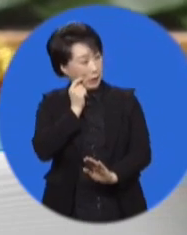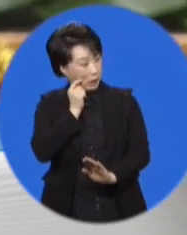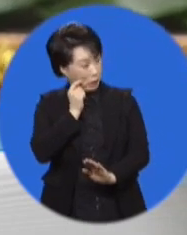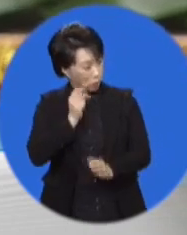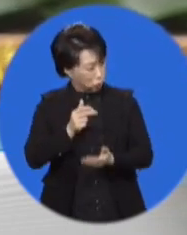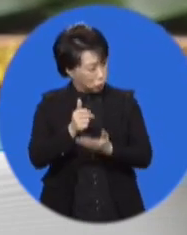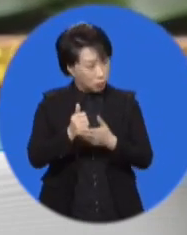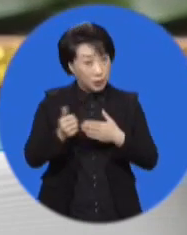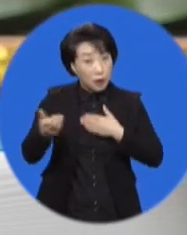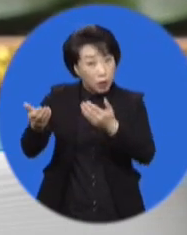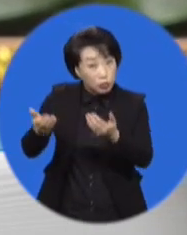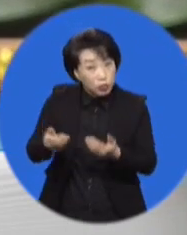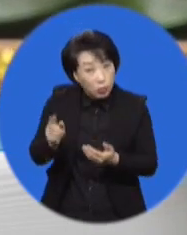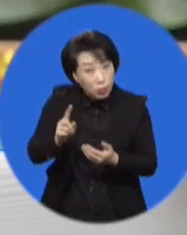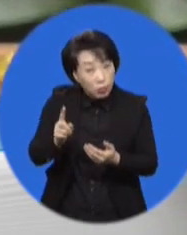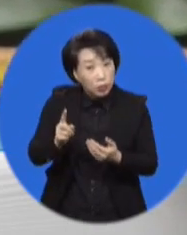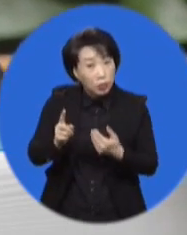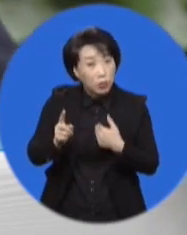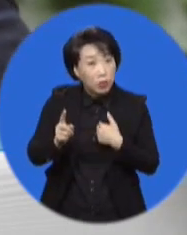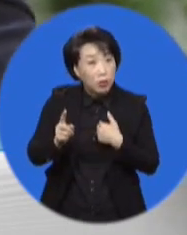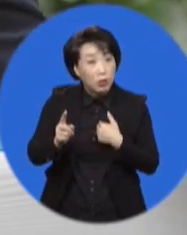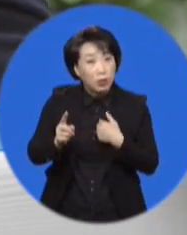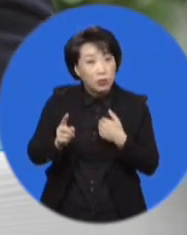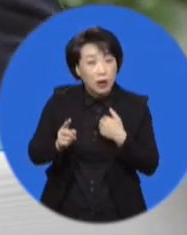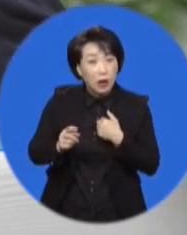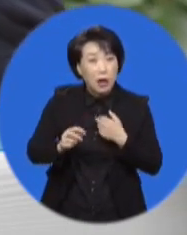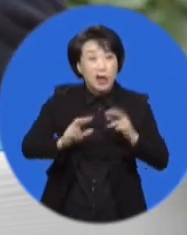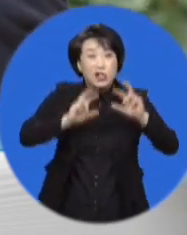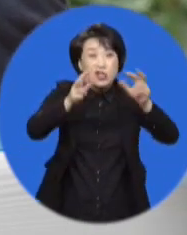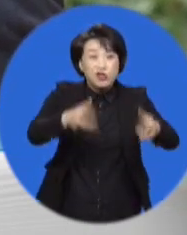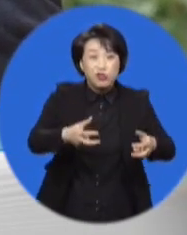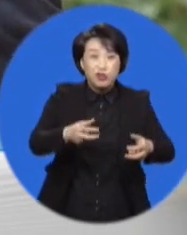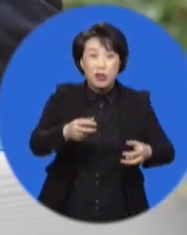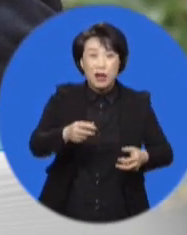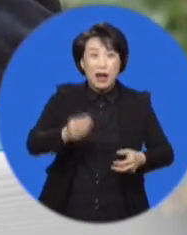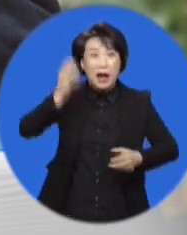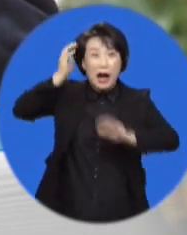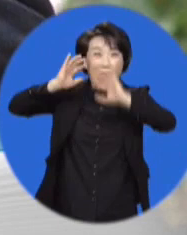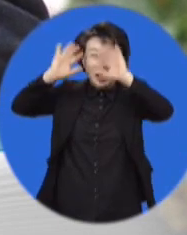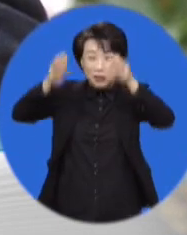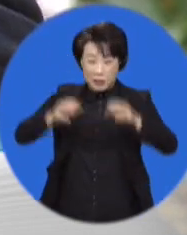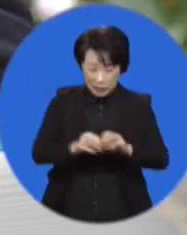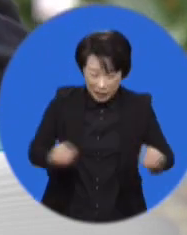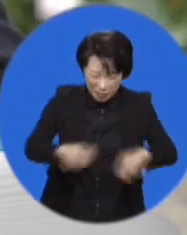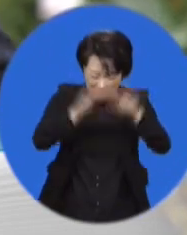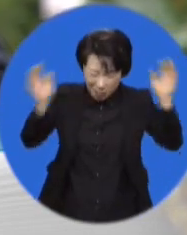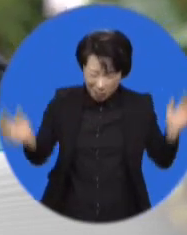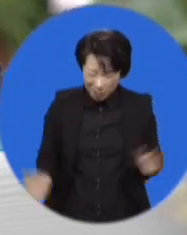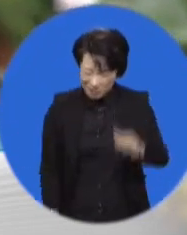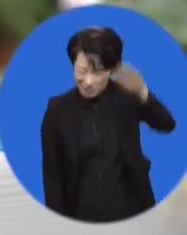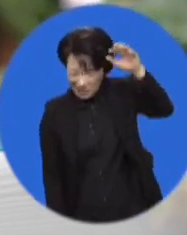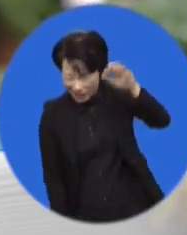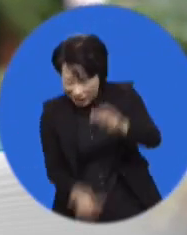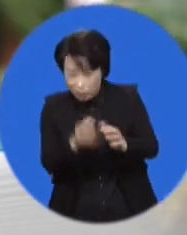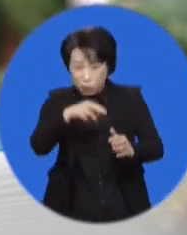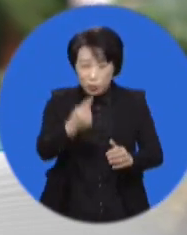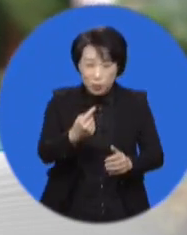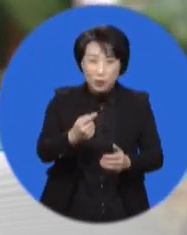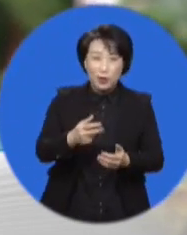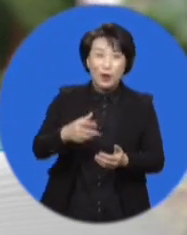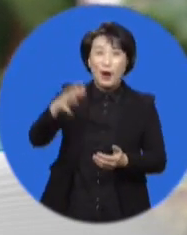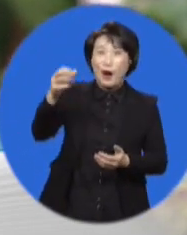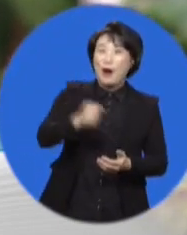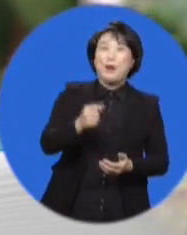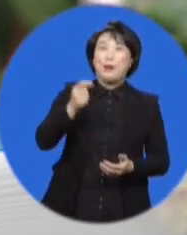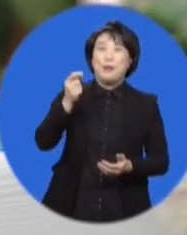주님이 내게 준 것은 내가 이 지구상에 하늘과 땅의 모든 것을 다 합쳐도 얻을